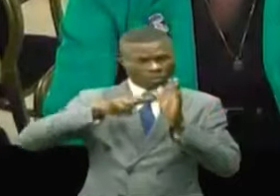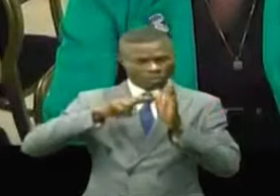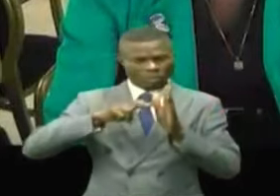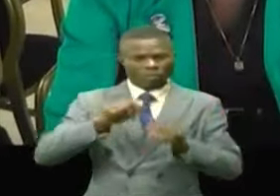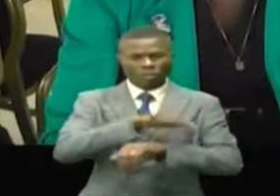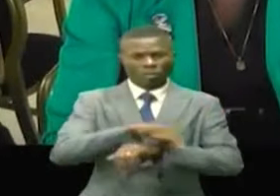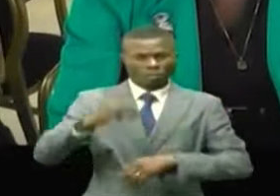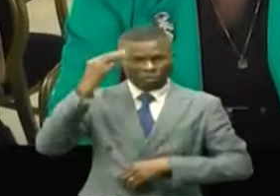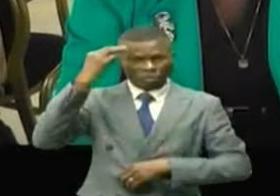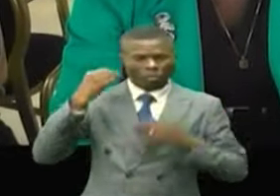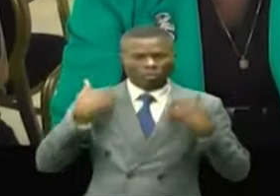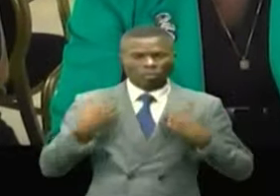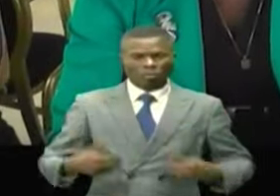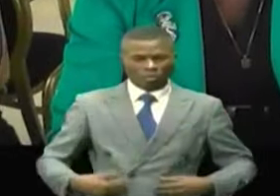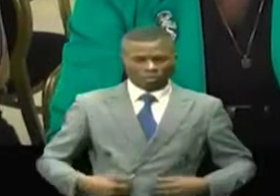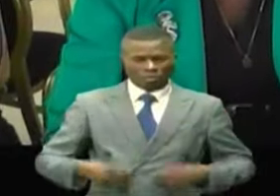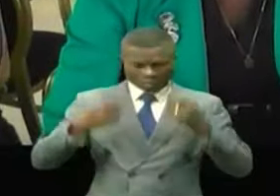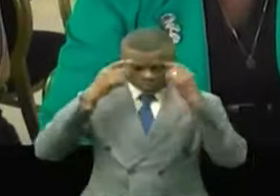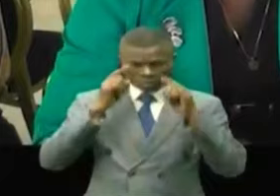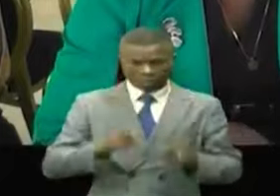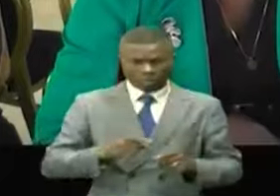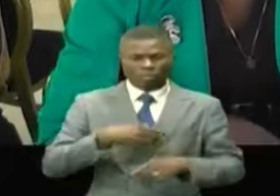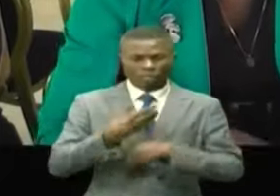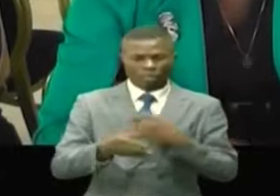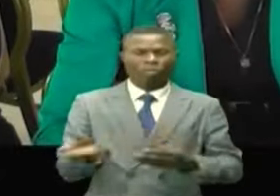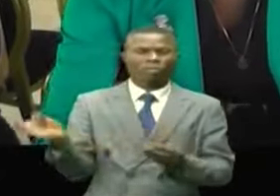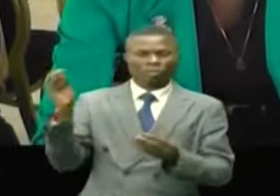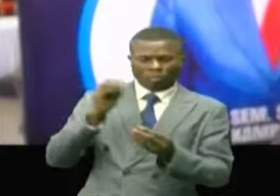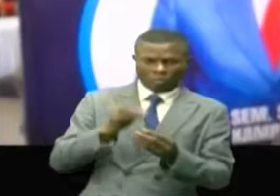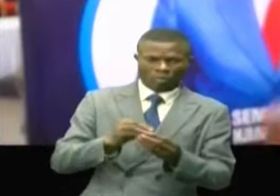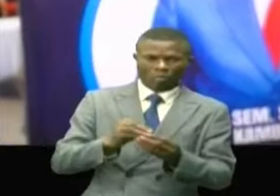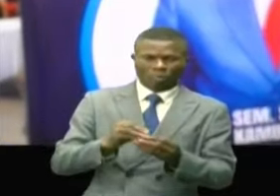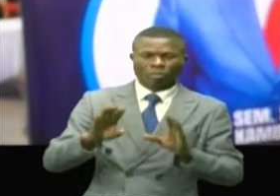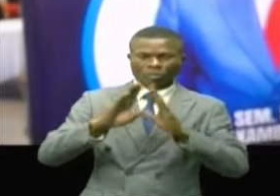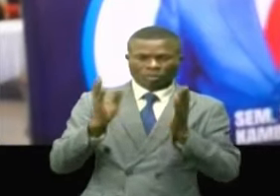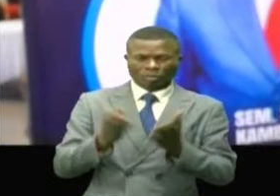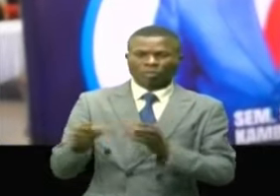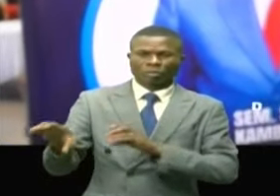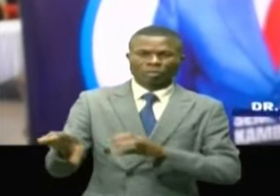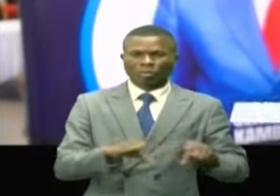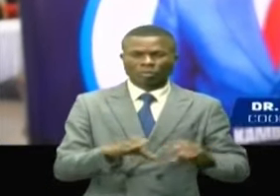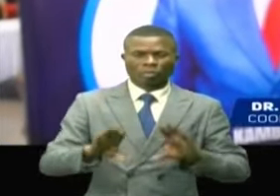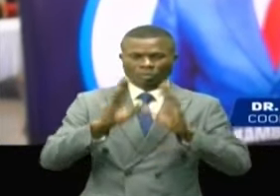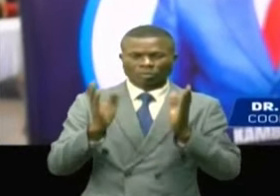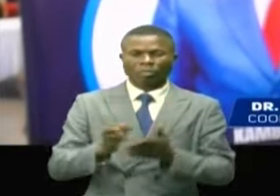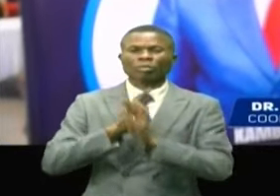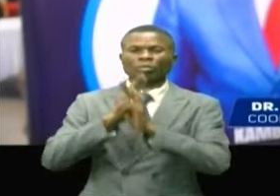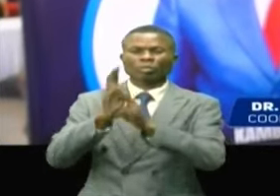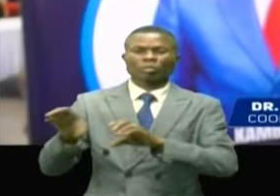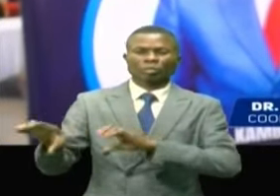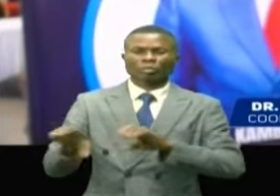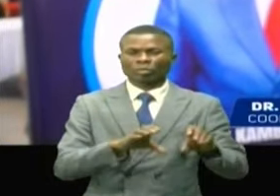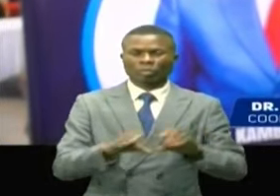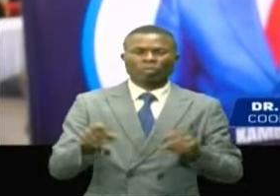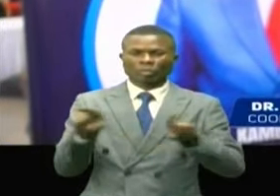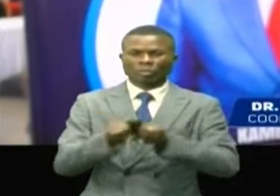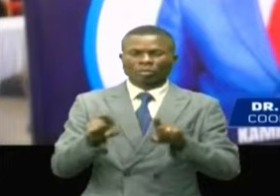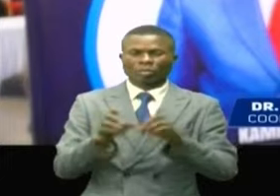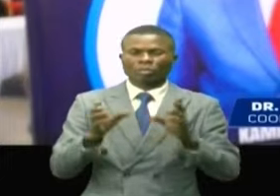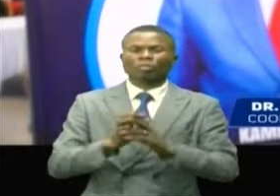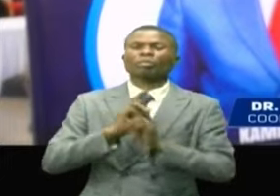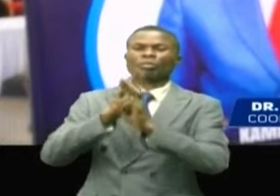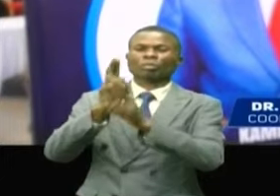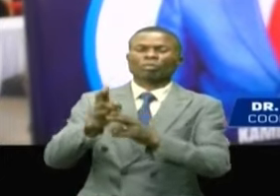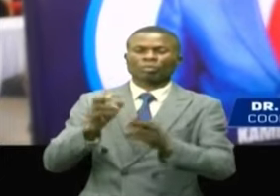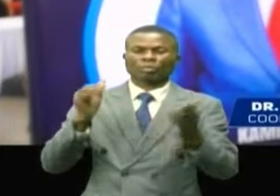a décidé qu'on passe maintenant à l'intégration de toutes les activités de toute la réponse les activités en rapport avec la réponse